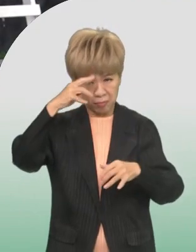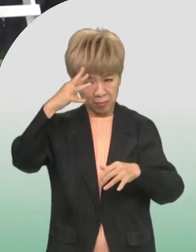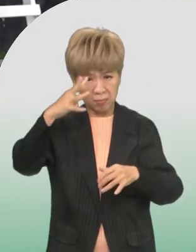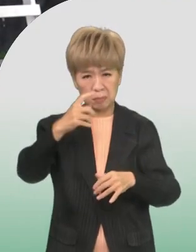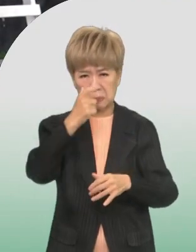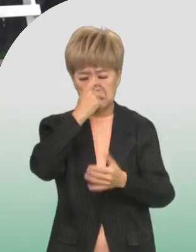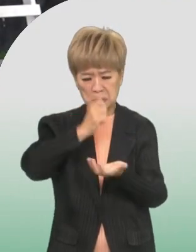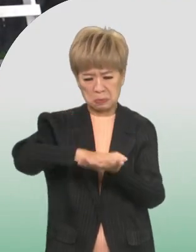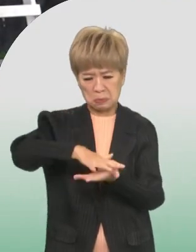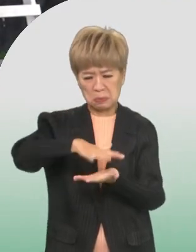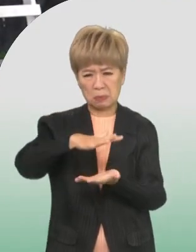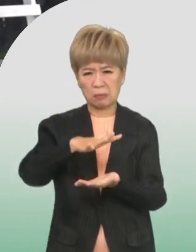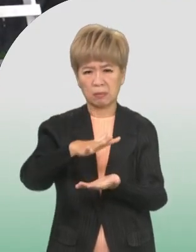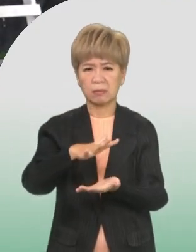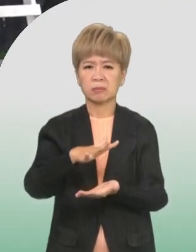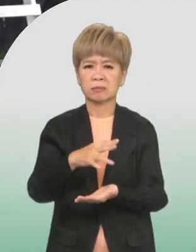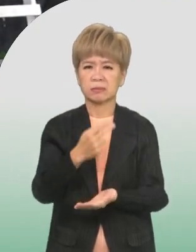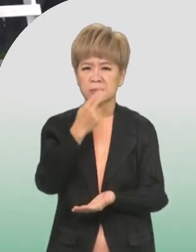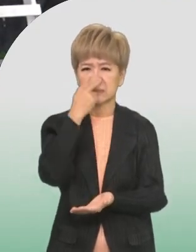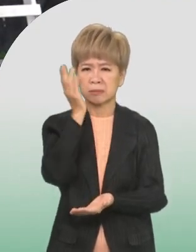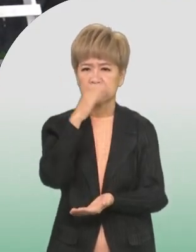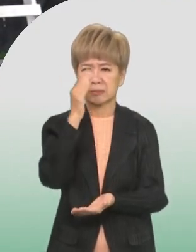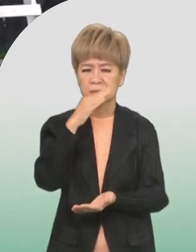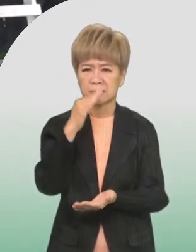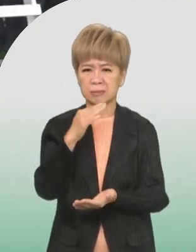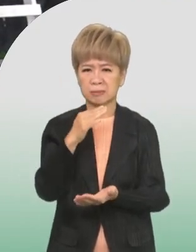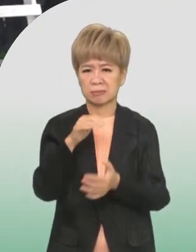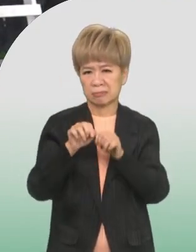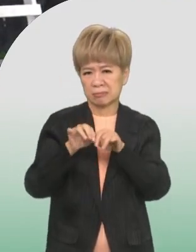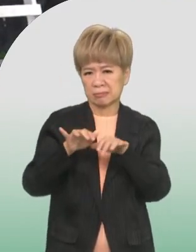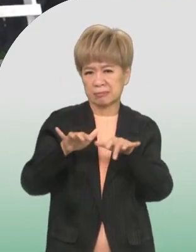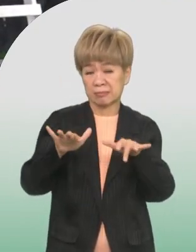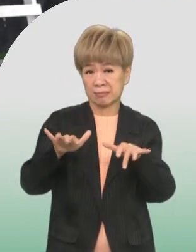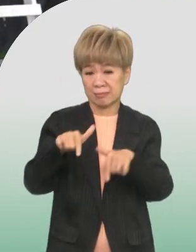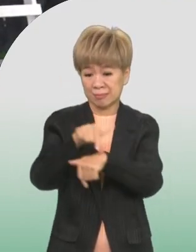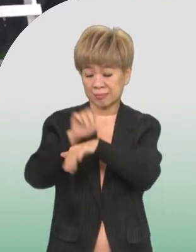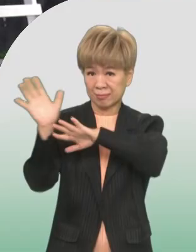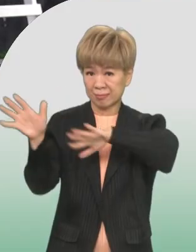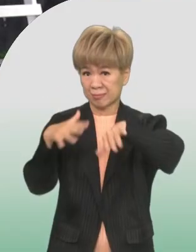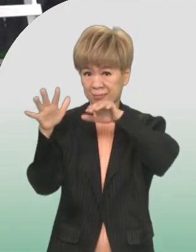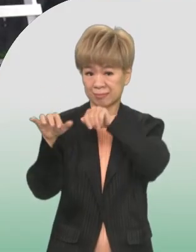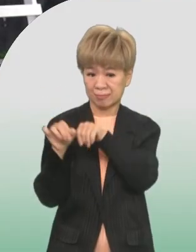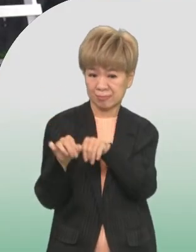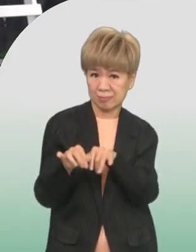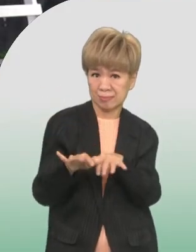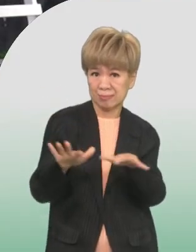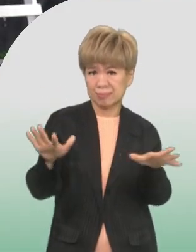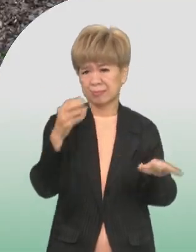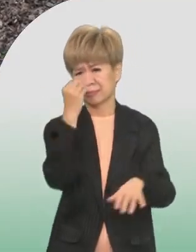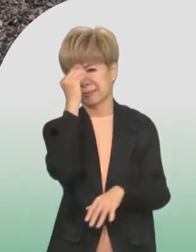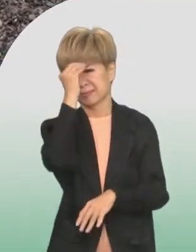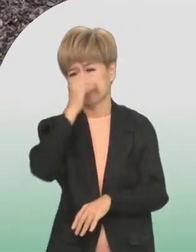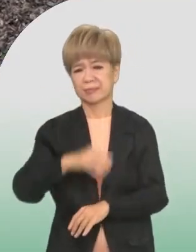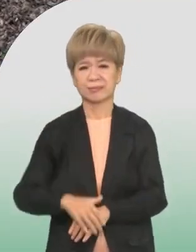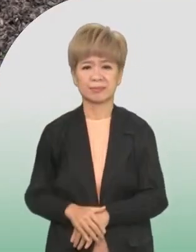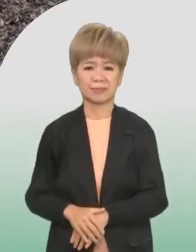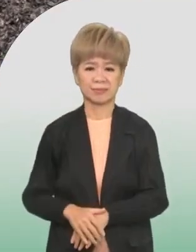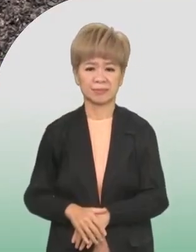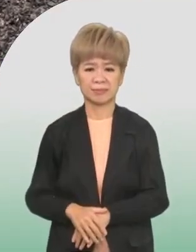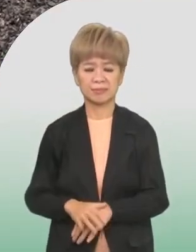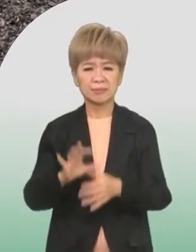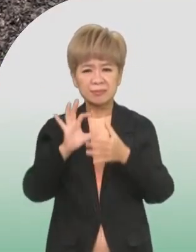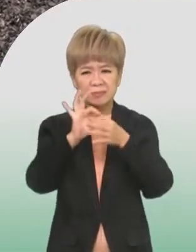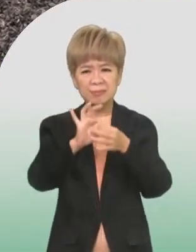天发酵之后，那个产生的恶臭，南风吹过来就是非常的难闻啊，然后会持续